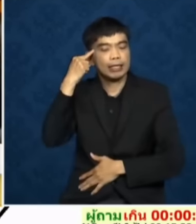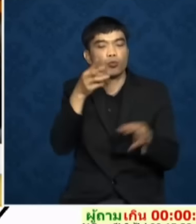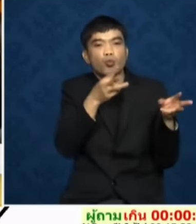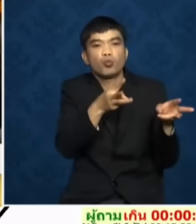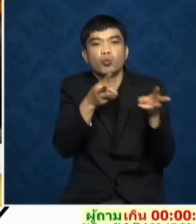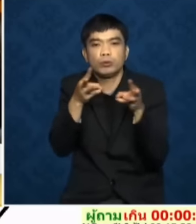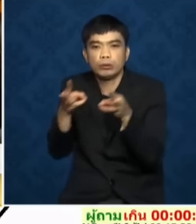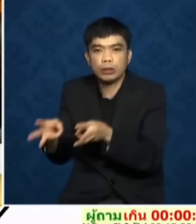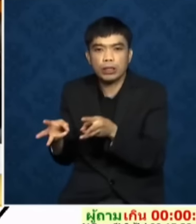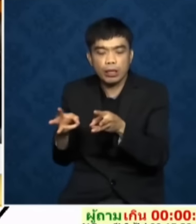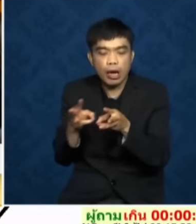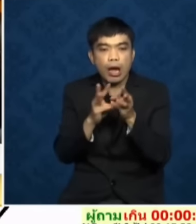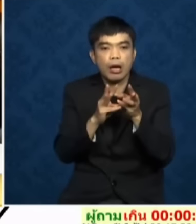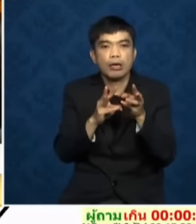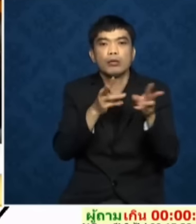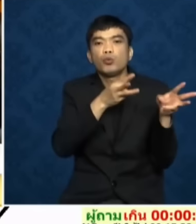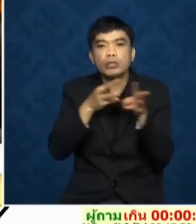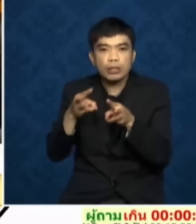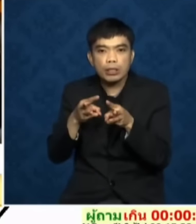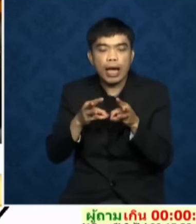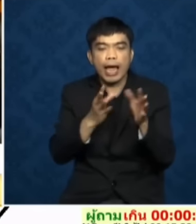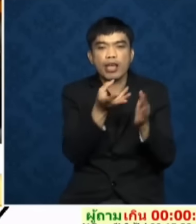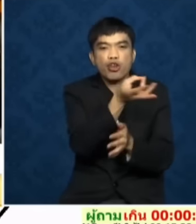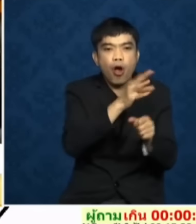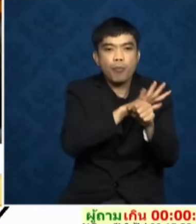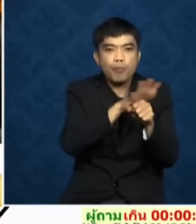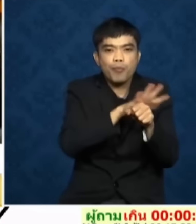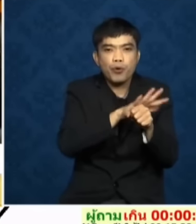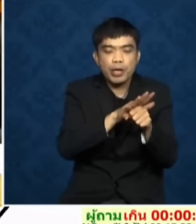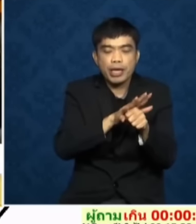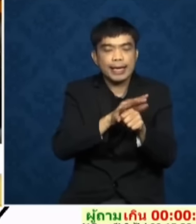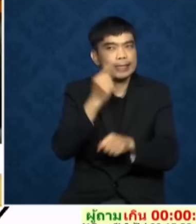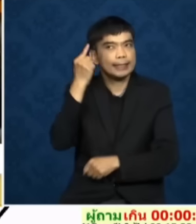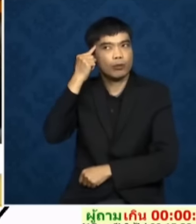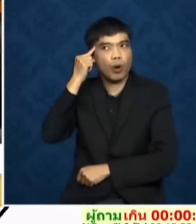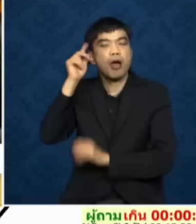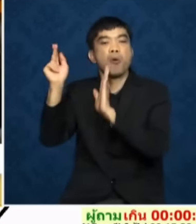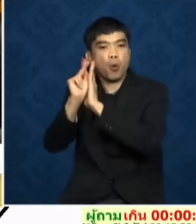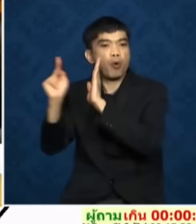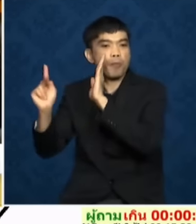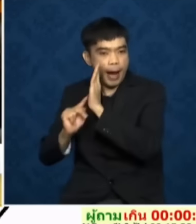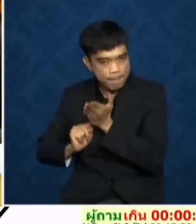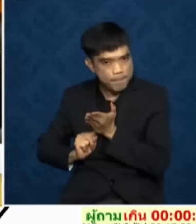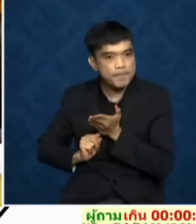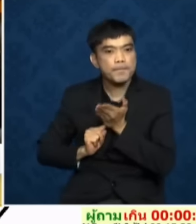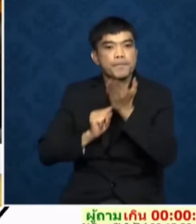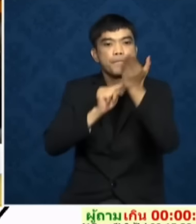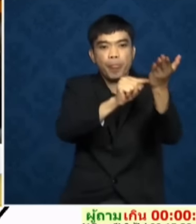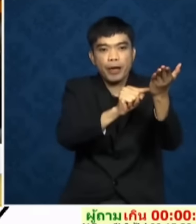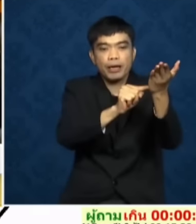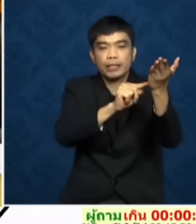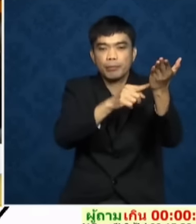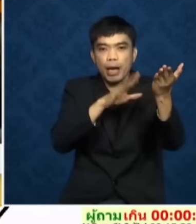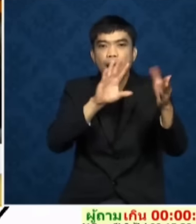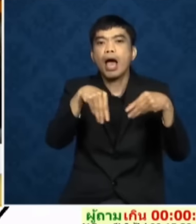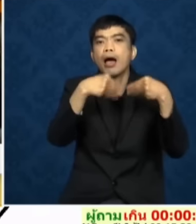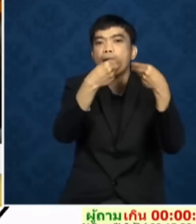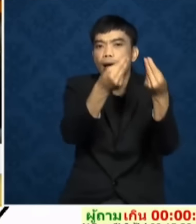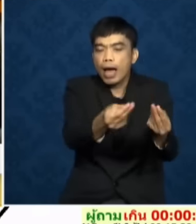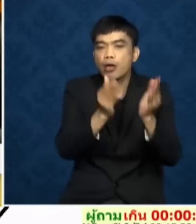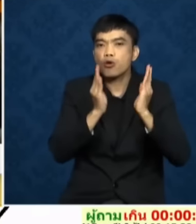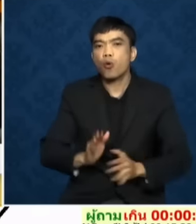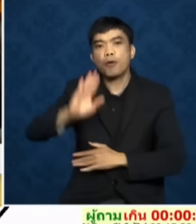ป็นไปตามหลักสากล นะครับสิ่งที่เขาเสนอก็คือว่าให้มีกฎหมายที่สามารถขยายให้บุคคลที่เจ็บป่วยหรือ